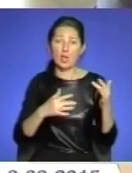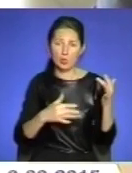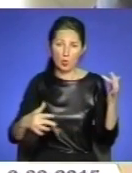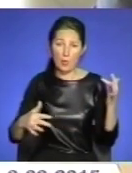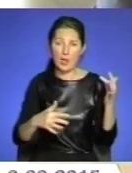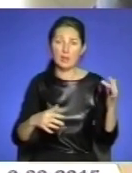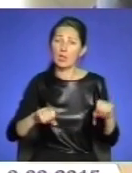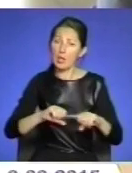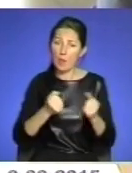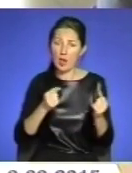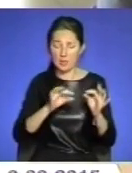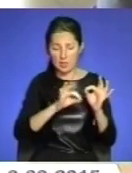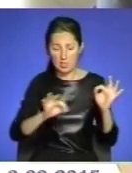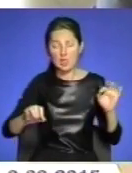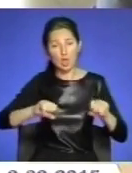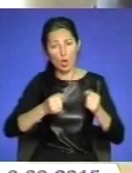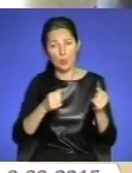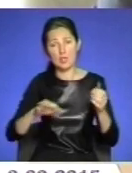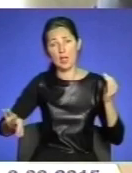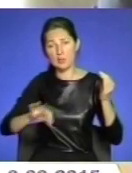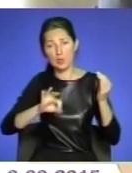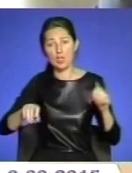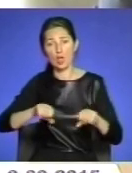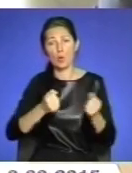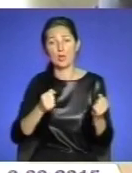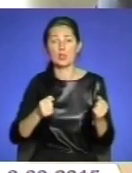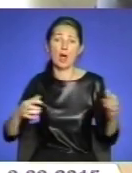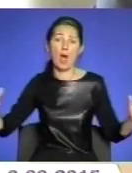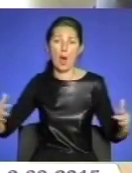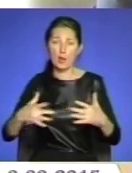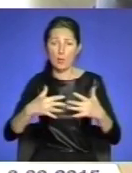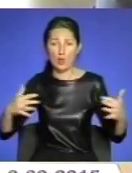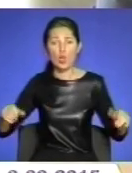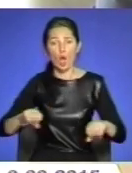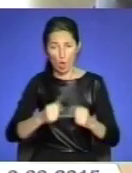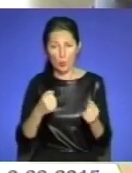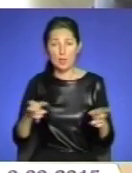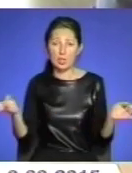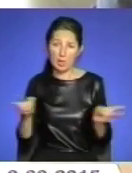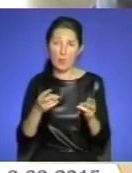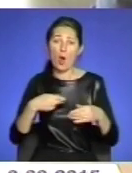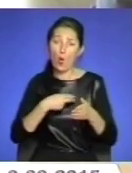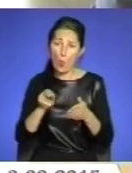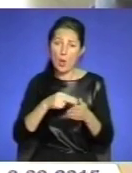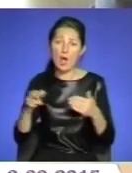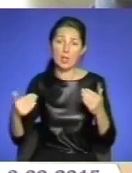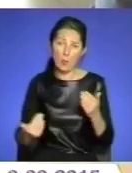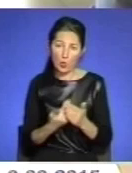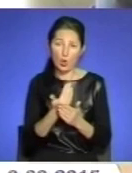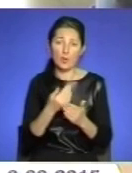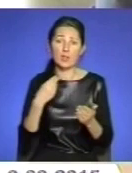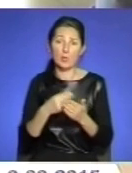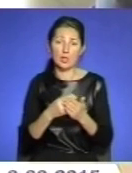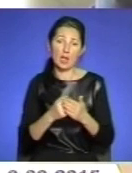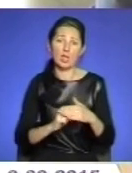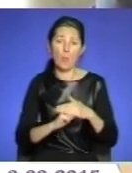Тріскають струни, ламаються смички, ламаються баяни, акордеони і так далі. Треба закуплювати, поновлювати матеріальну базу. Це воно